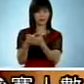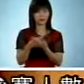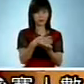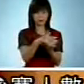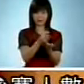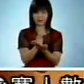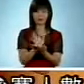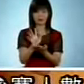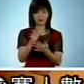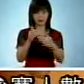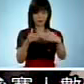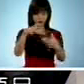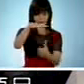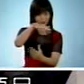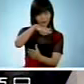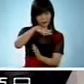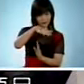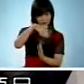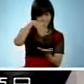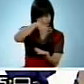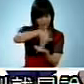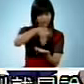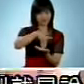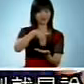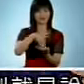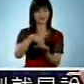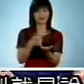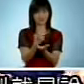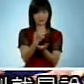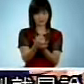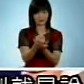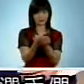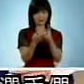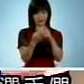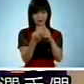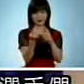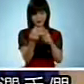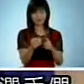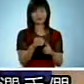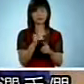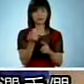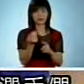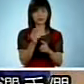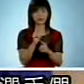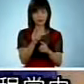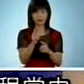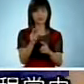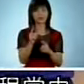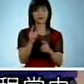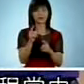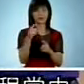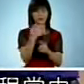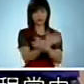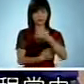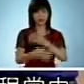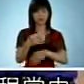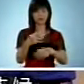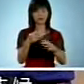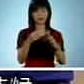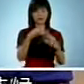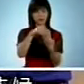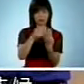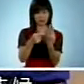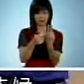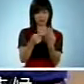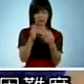都有一个最低的参赛人数、嗯、才会办这个项目。 你看我们刚刚讲到就是说他们这些声唱的选手们，他们在训练的过程当中